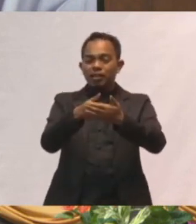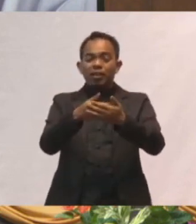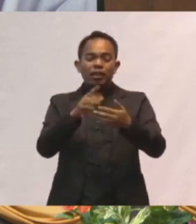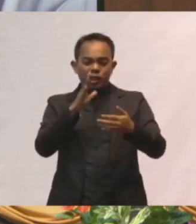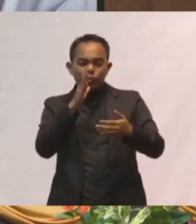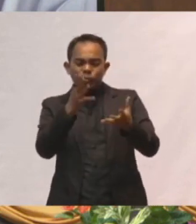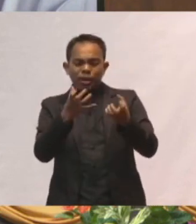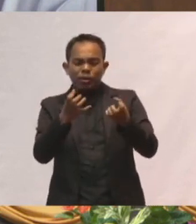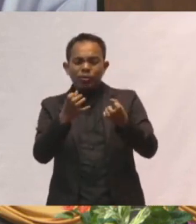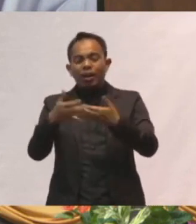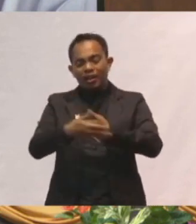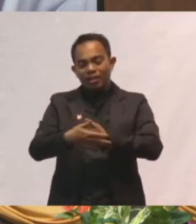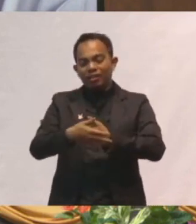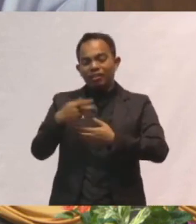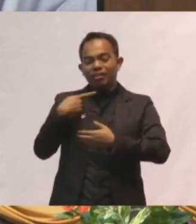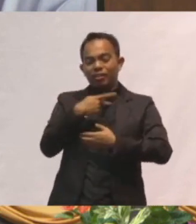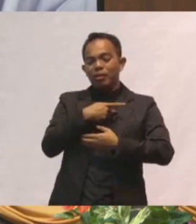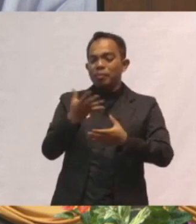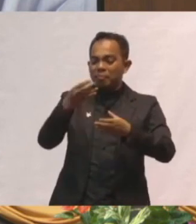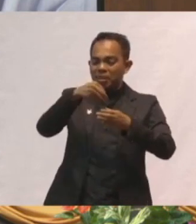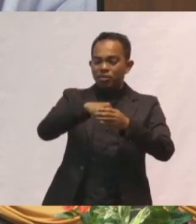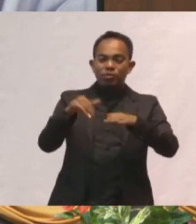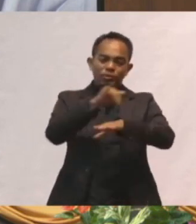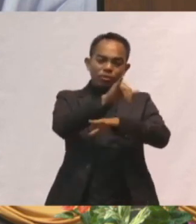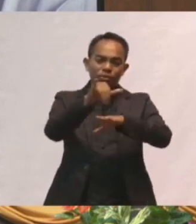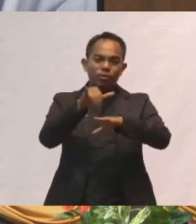dia rela untuk dia terbakar dalam neraka.